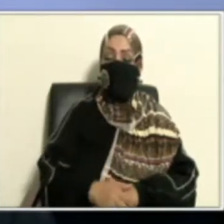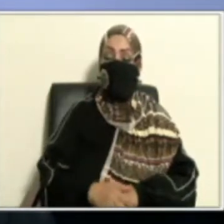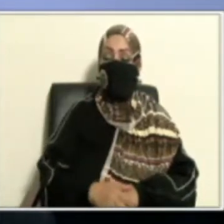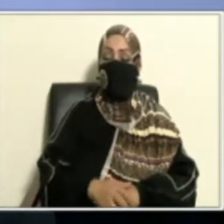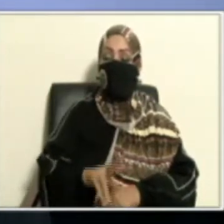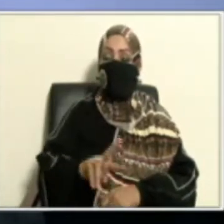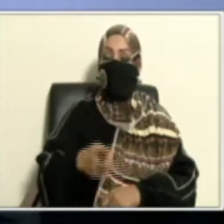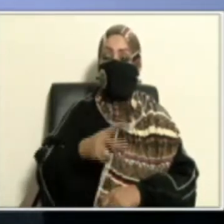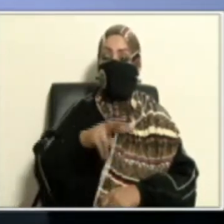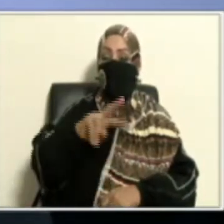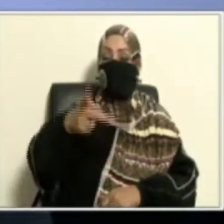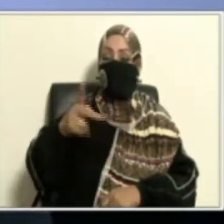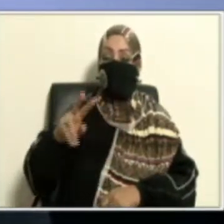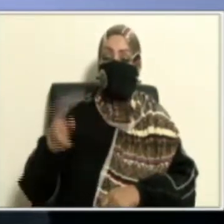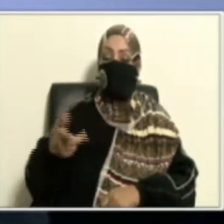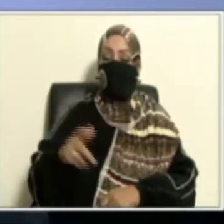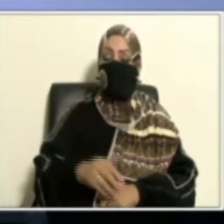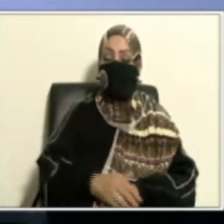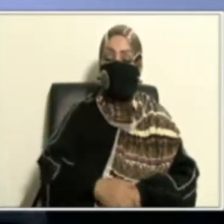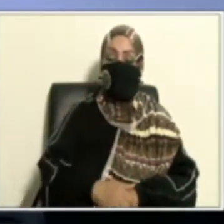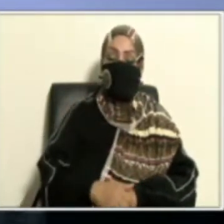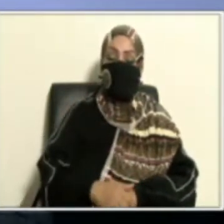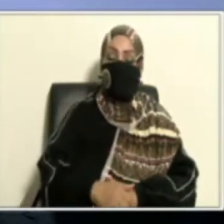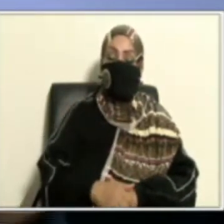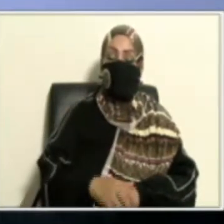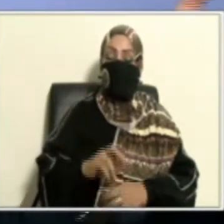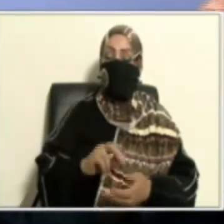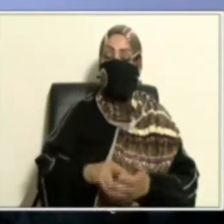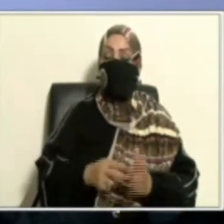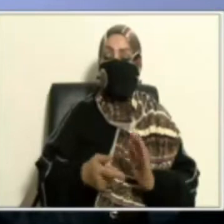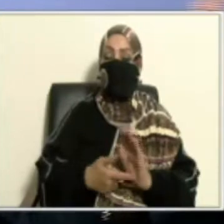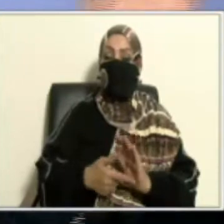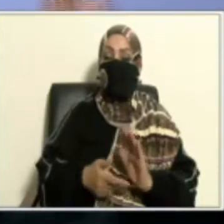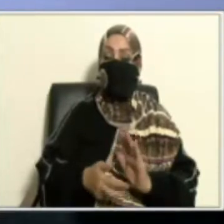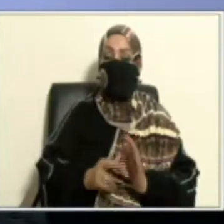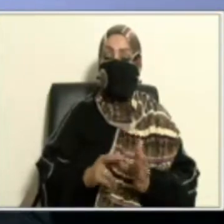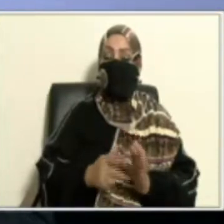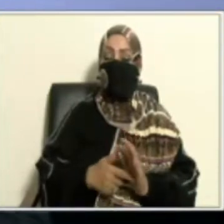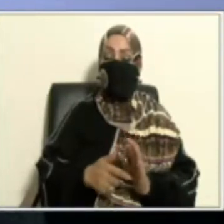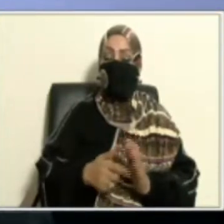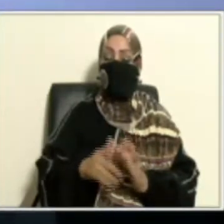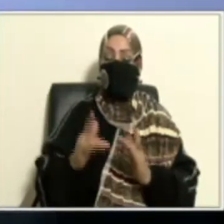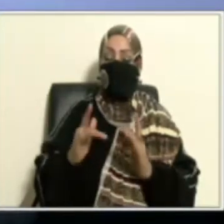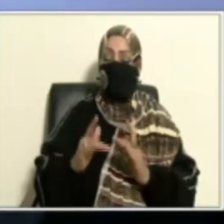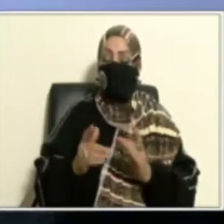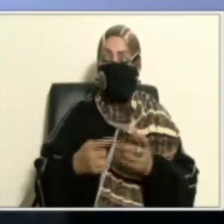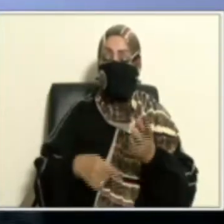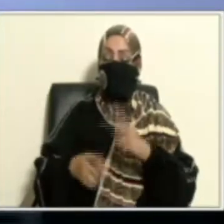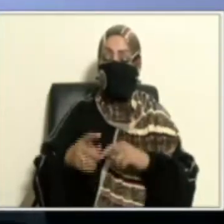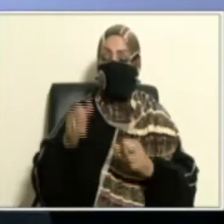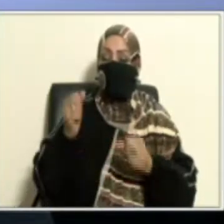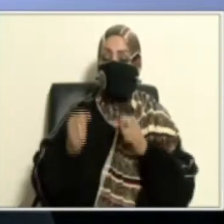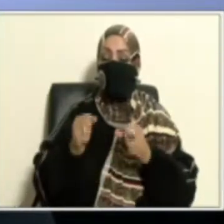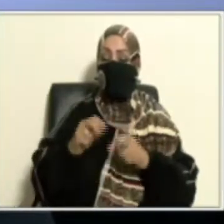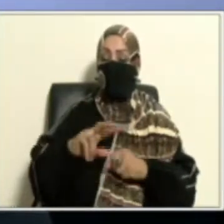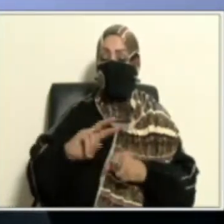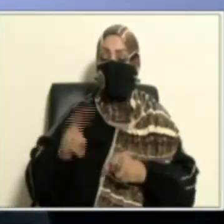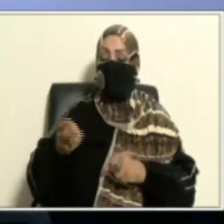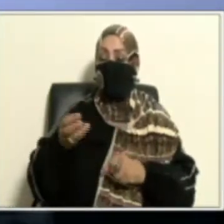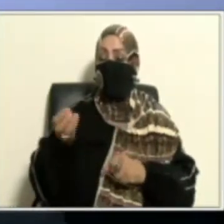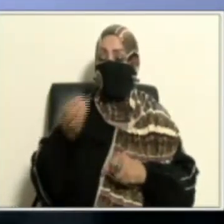ولا السلعة التي اشتريتها مرابحة وتبيعها إلى شخص آخر ماليش علاقة مالية بهذا